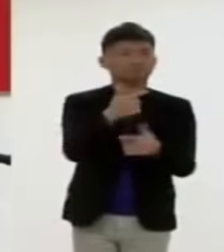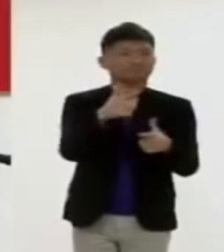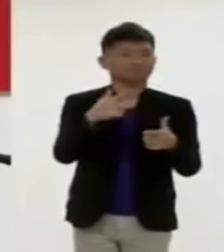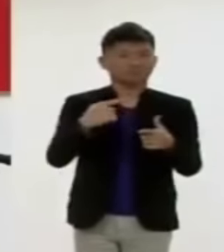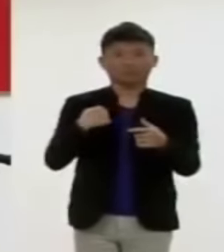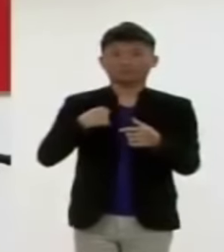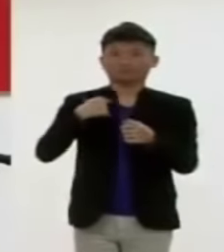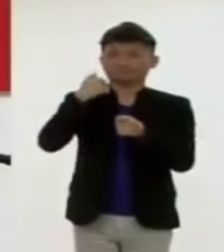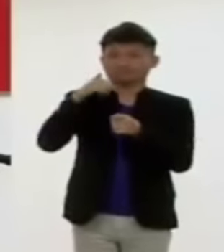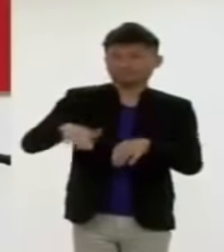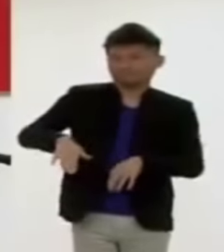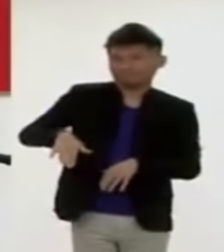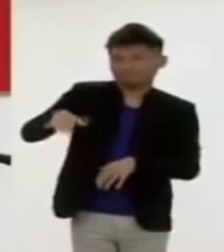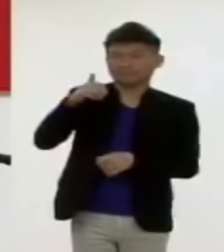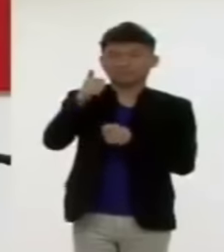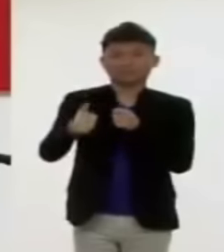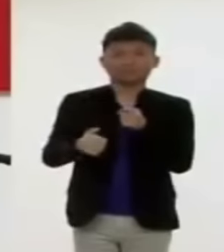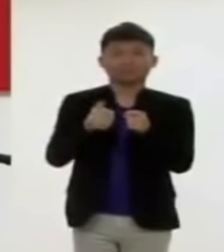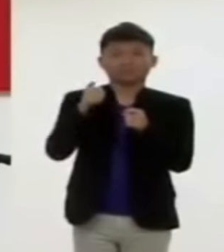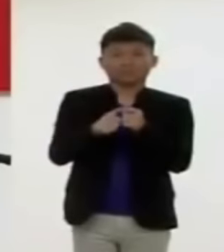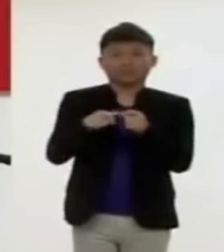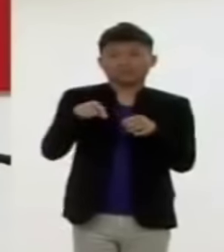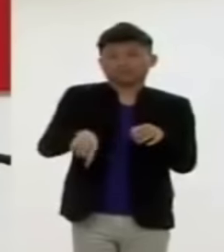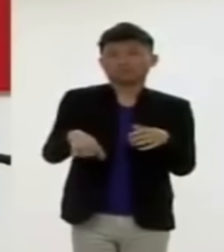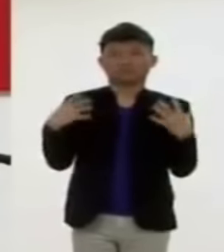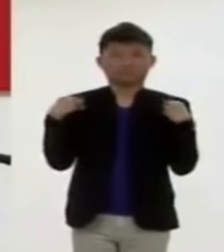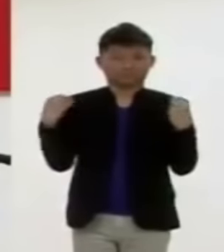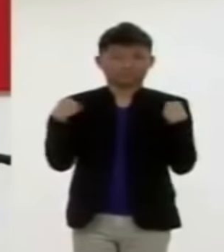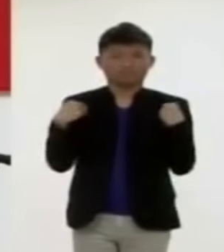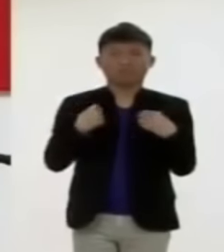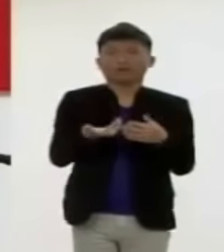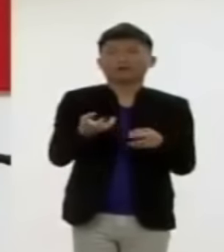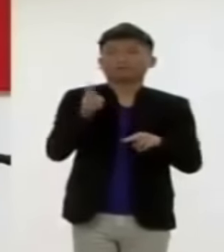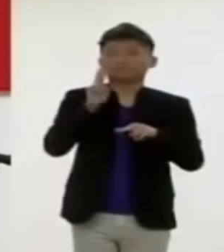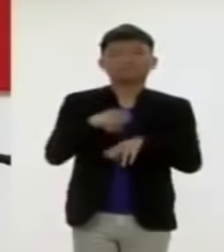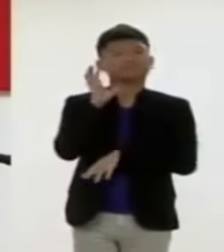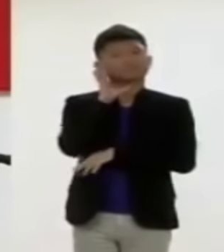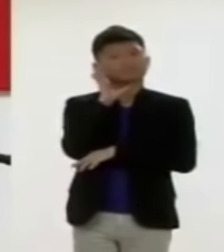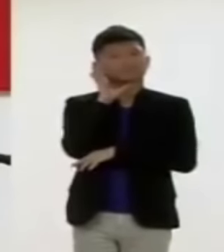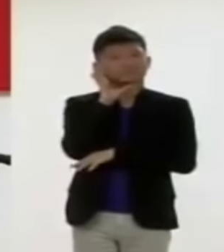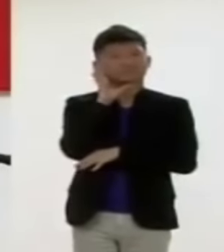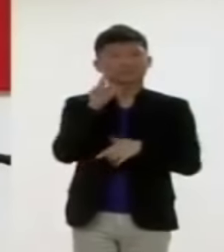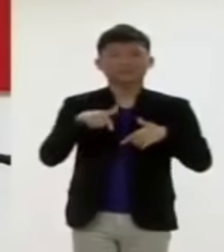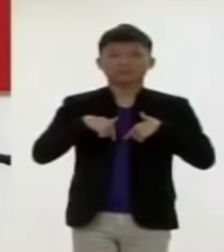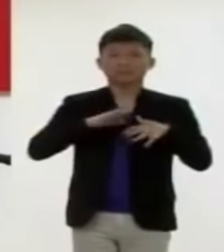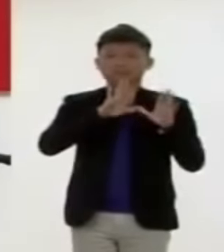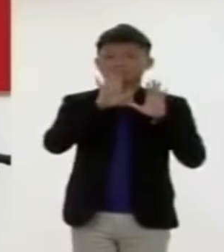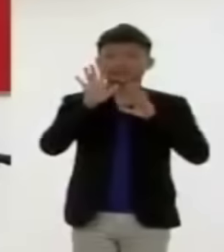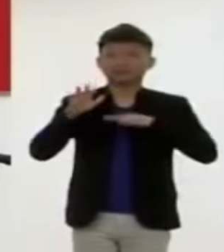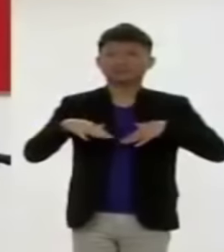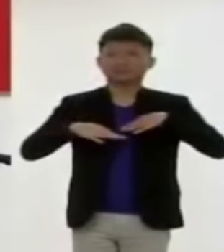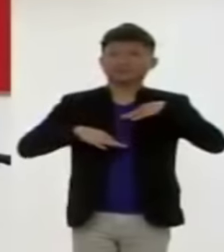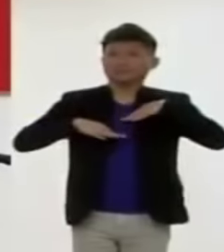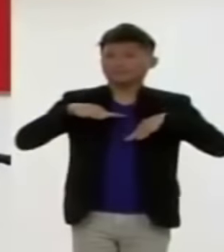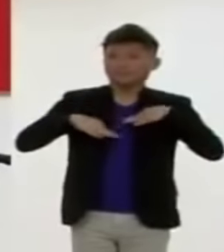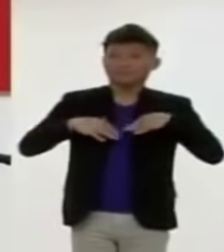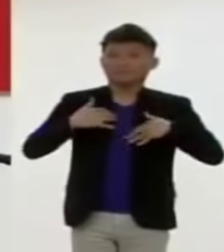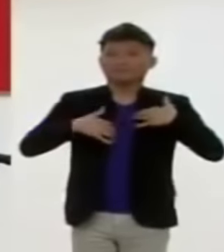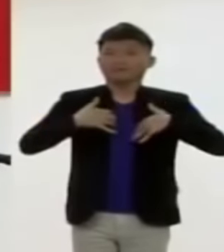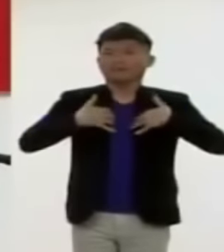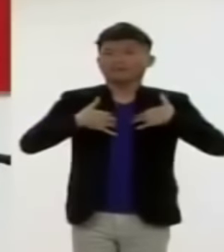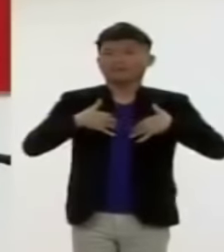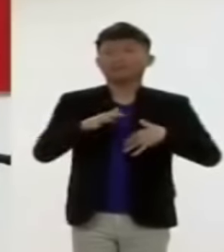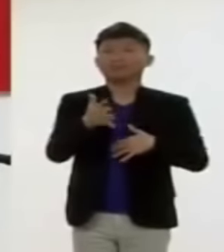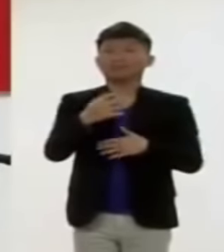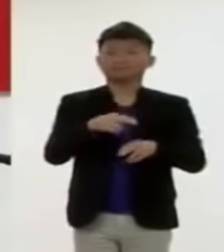土地上。我刚刚坐在下面的时候，我自己有点心情，我有点喜悦，因为